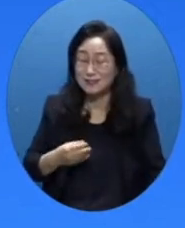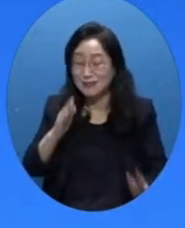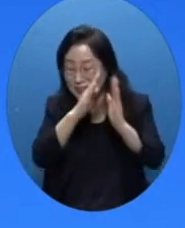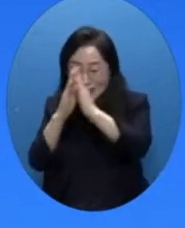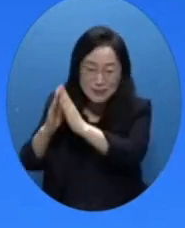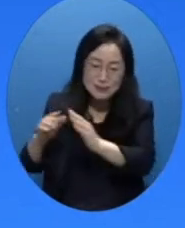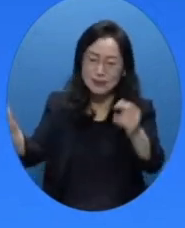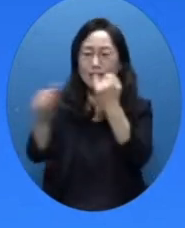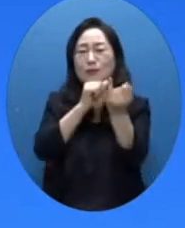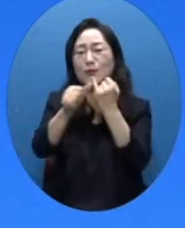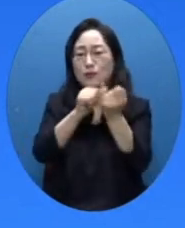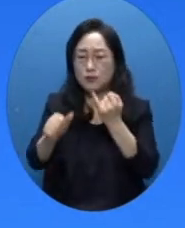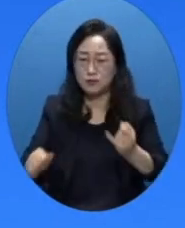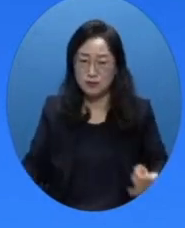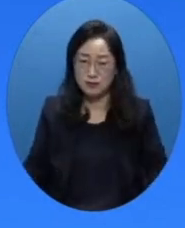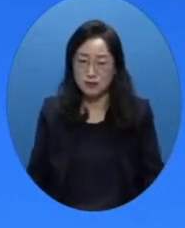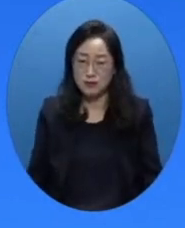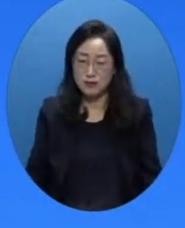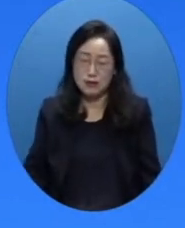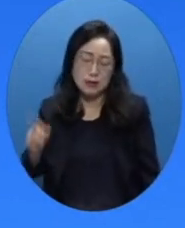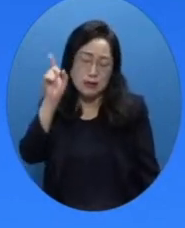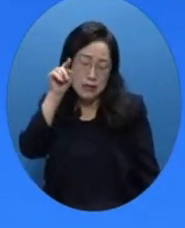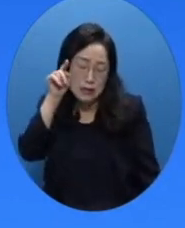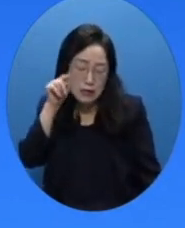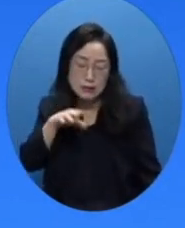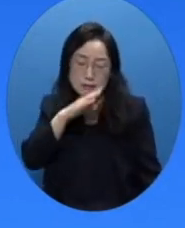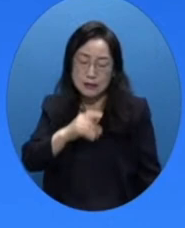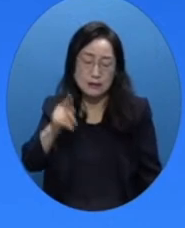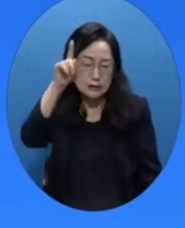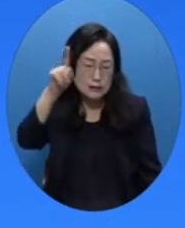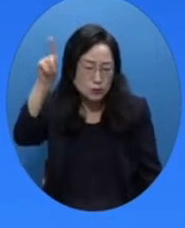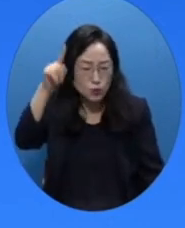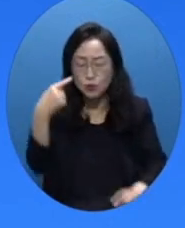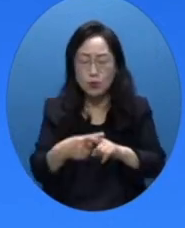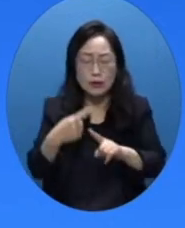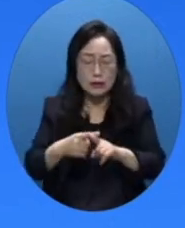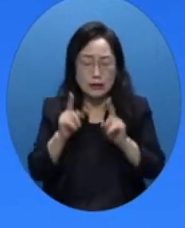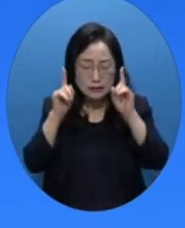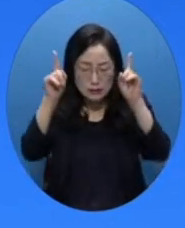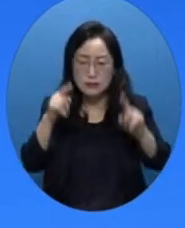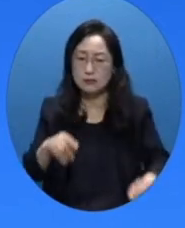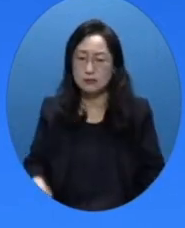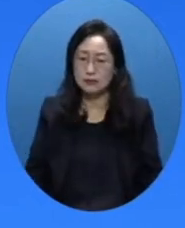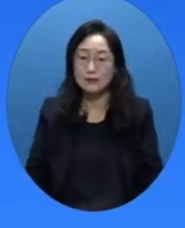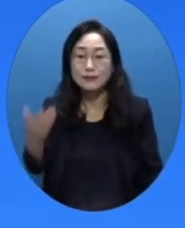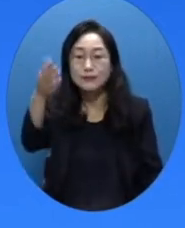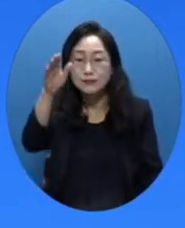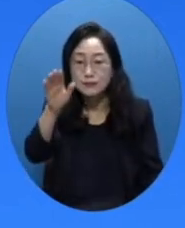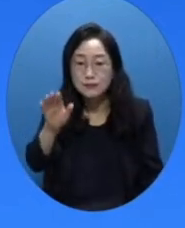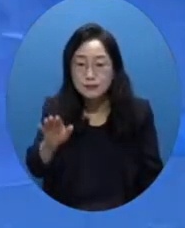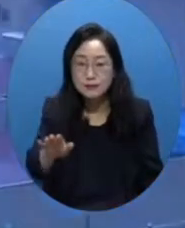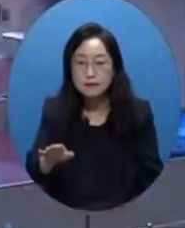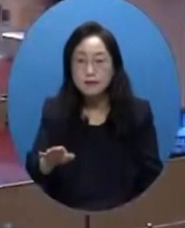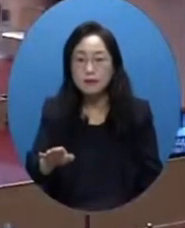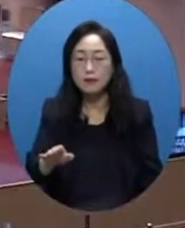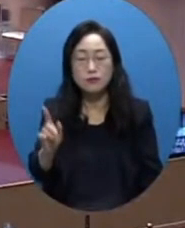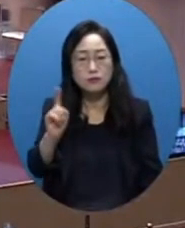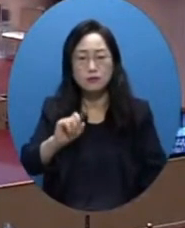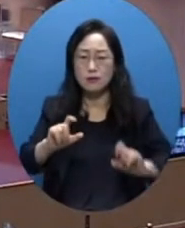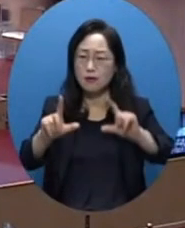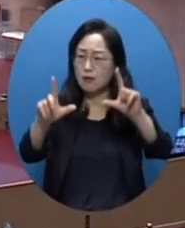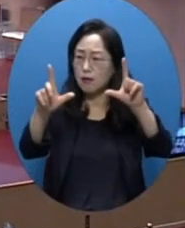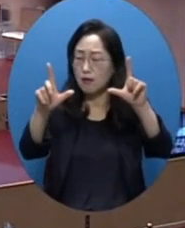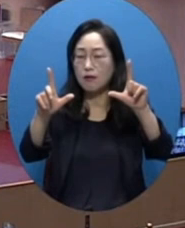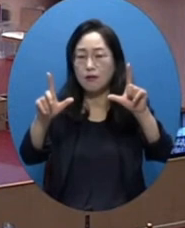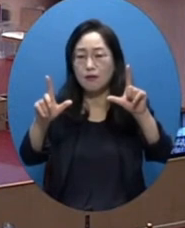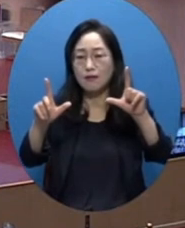싸우고 하루하루가 정말 지옥 같은 삶을 살았습니다. 그런데 어느 날